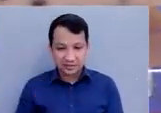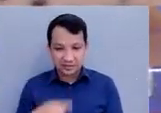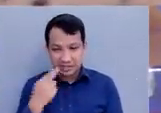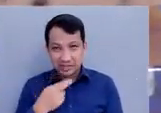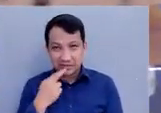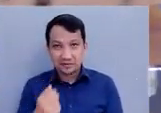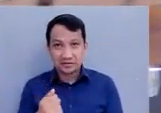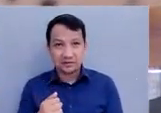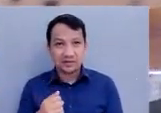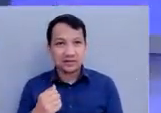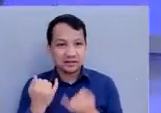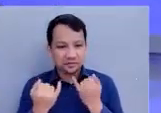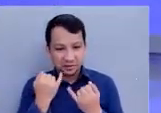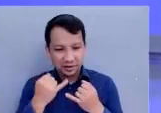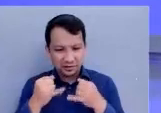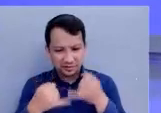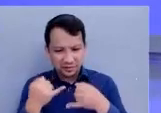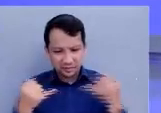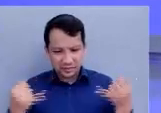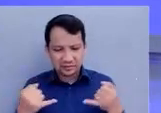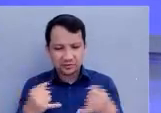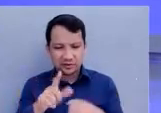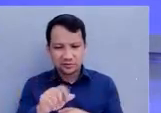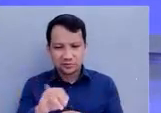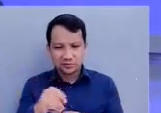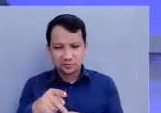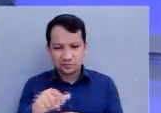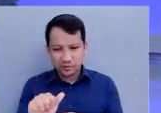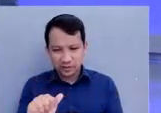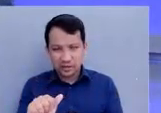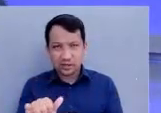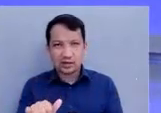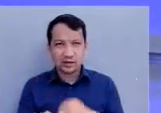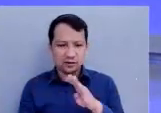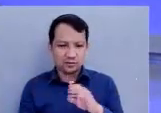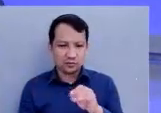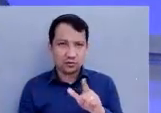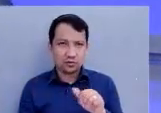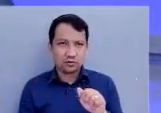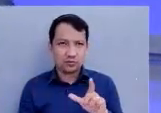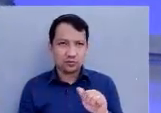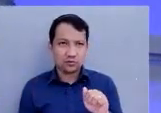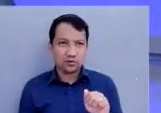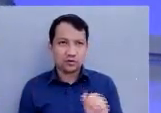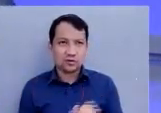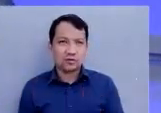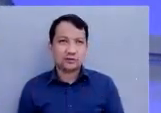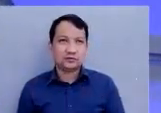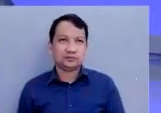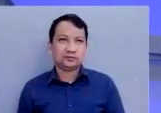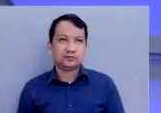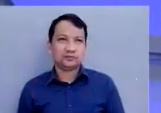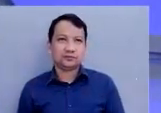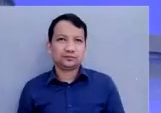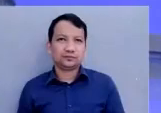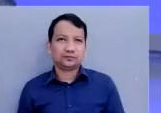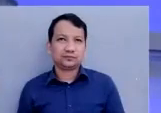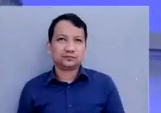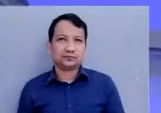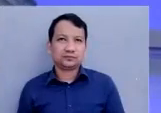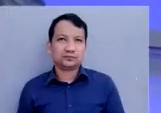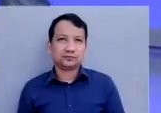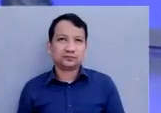eh pansit meron din yung lumpia ' ba mer din yung bola-bola yan ang ano Actually si Mary J